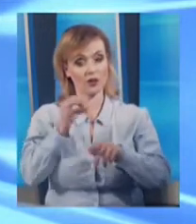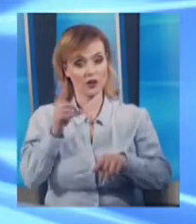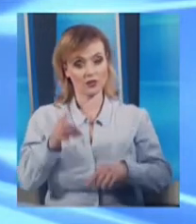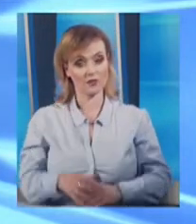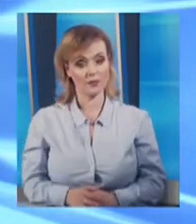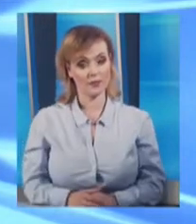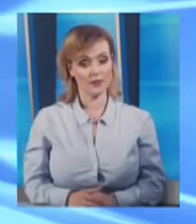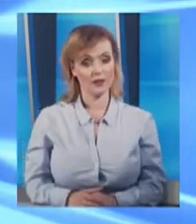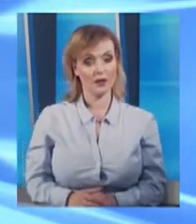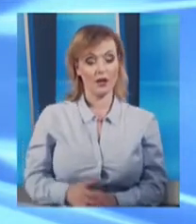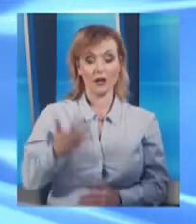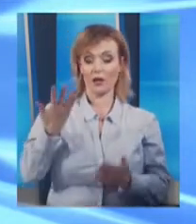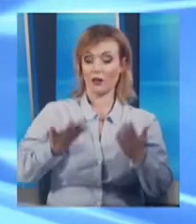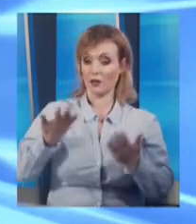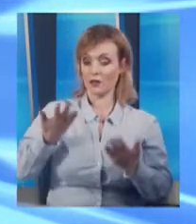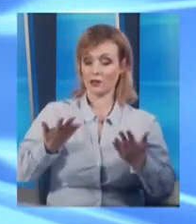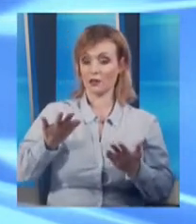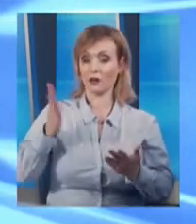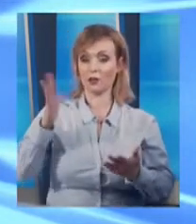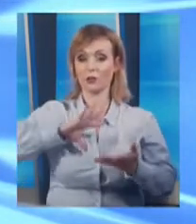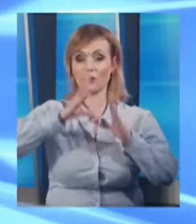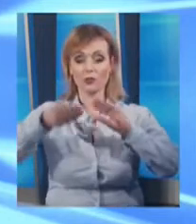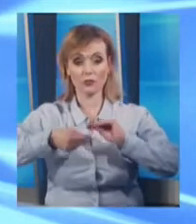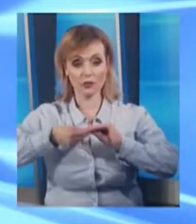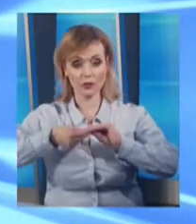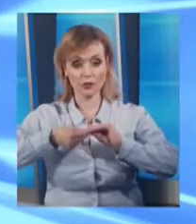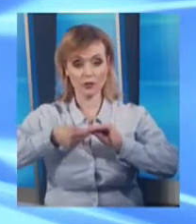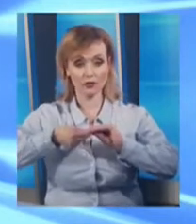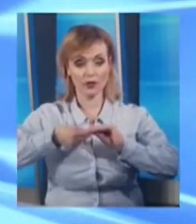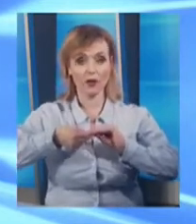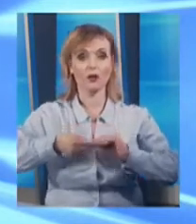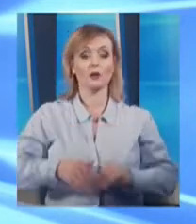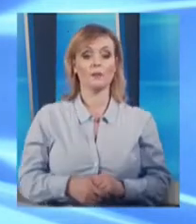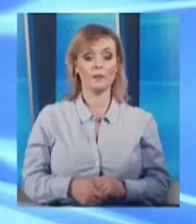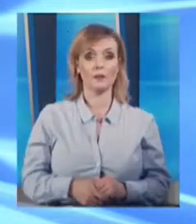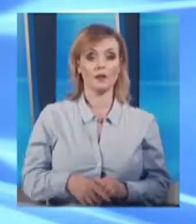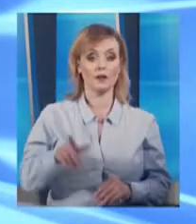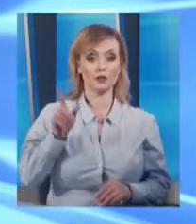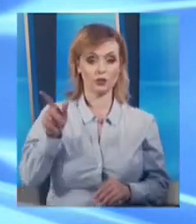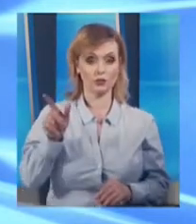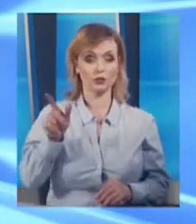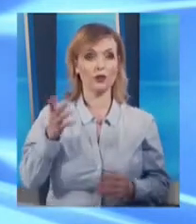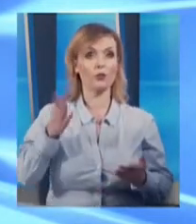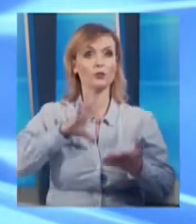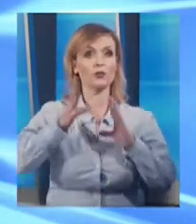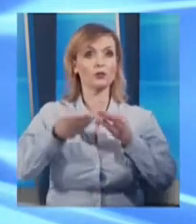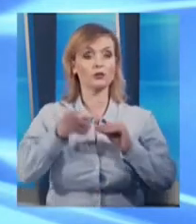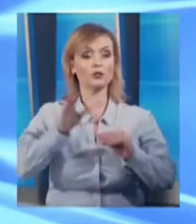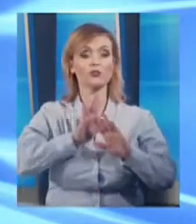dacă, eu știu, care ar fi rezultatul care ar determina o să spună că renunță și nu